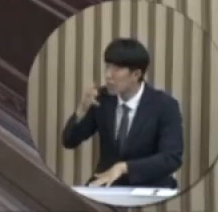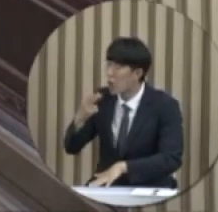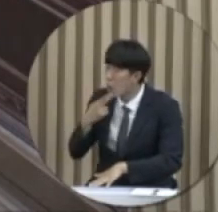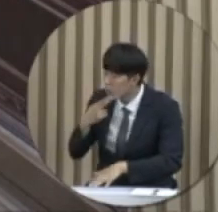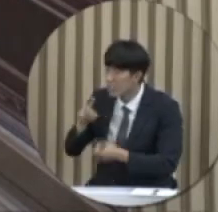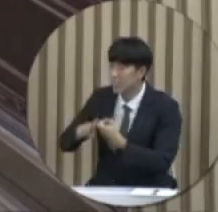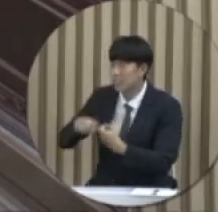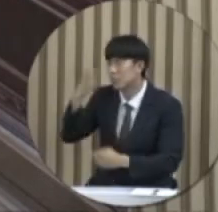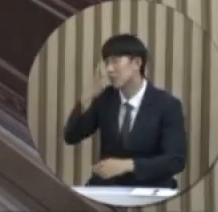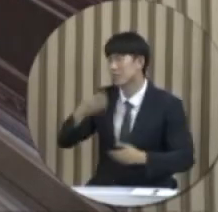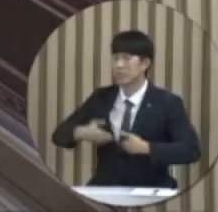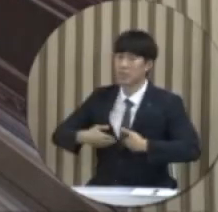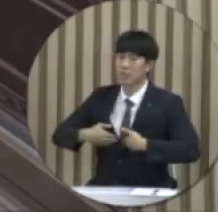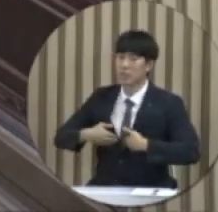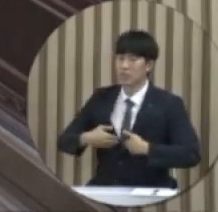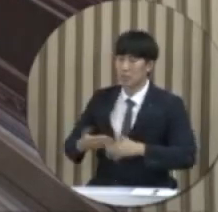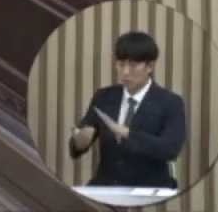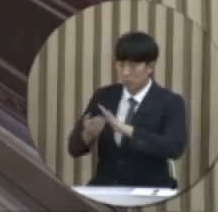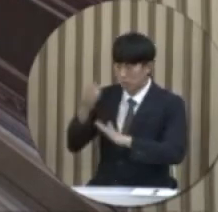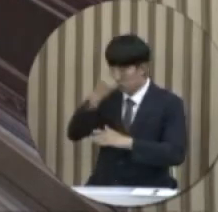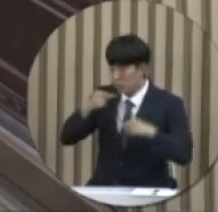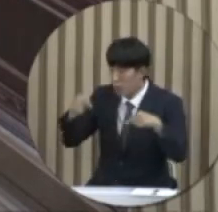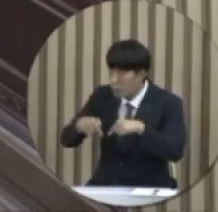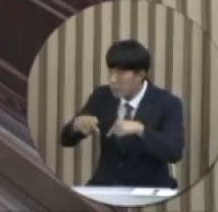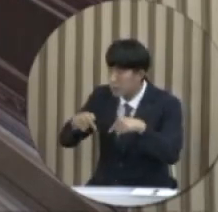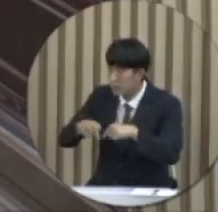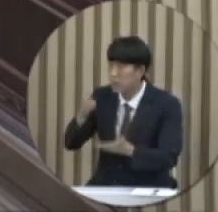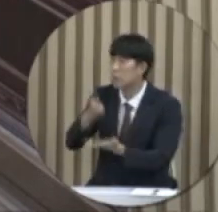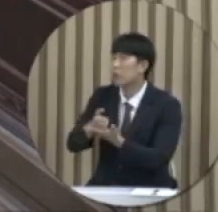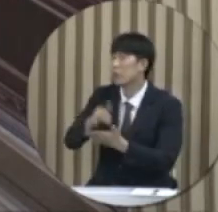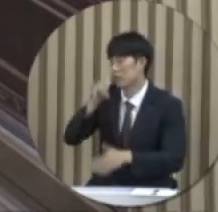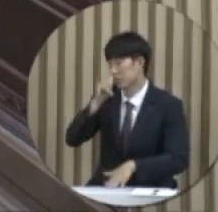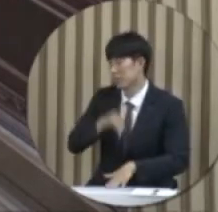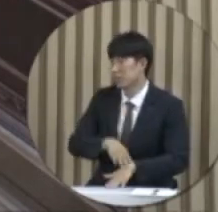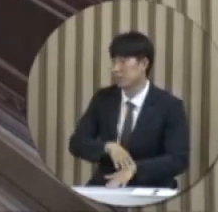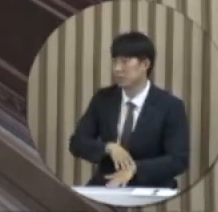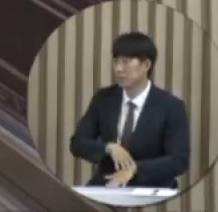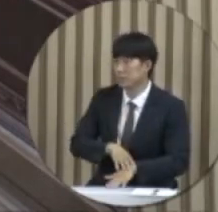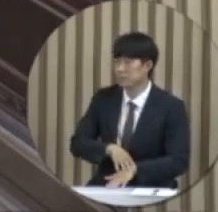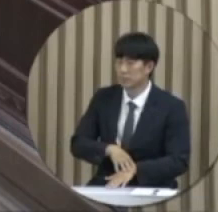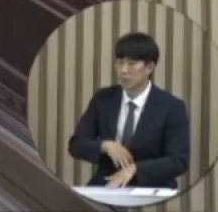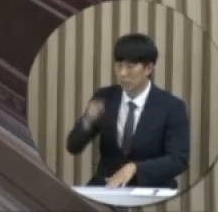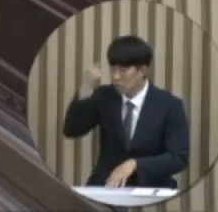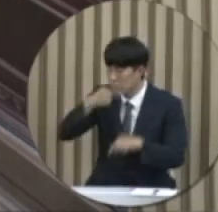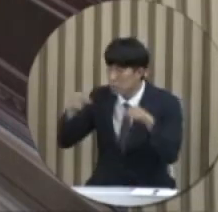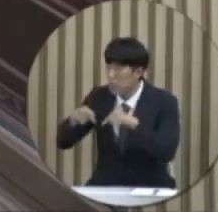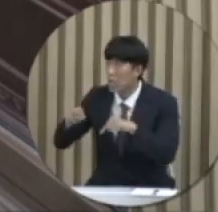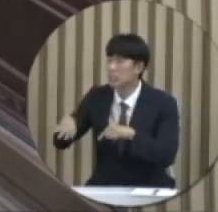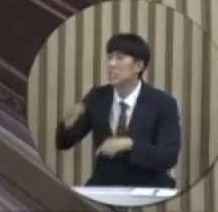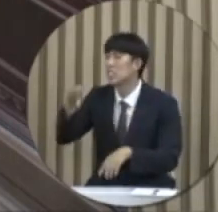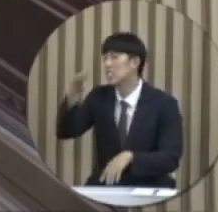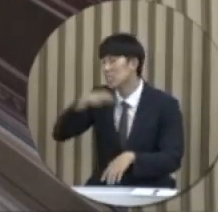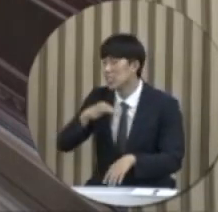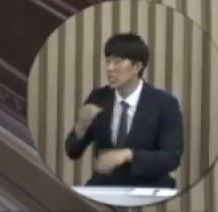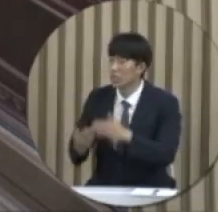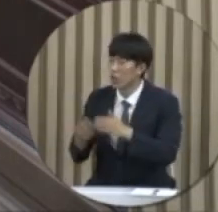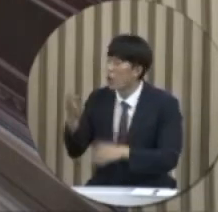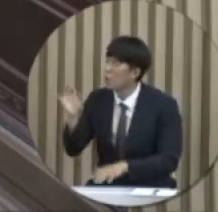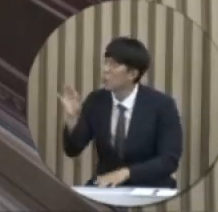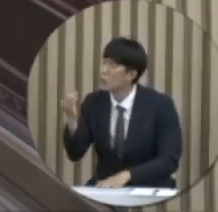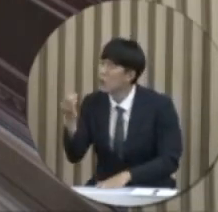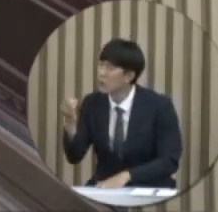했어요. 그게 왜 그러면 사전 협상 제도에도 매우 중요하게 네. 좌지우지 됩니다. 네. 이익을 예측을 해야 얼마를 내라고 하기